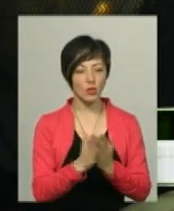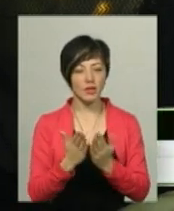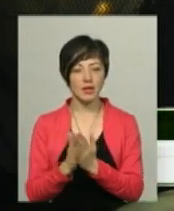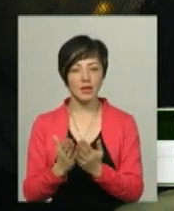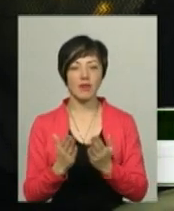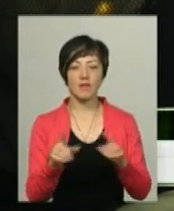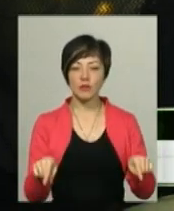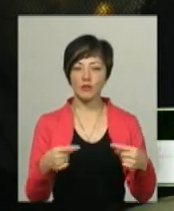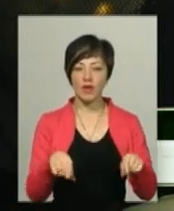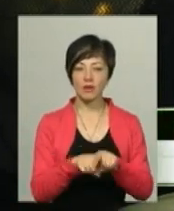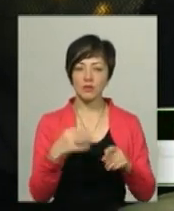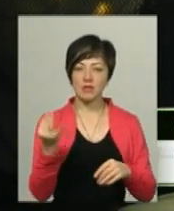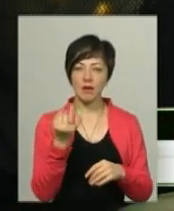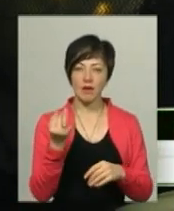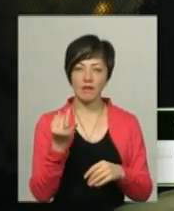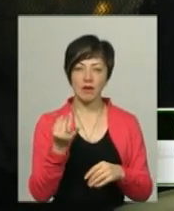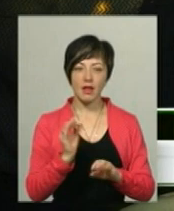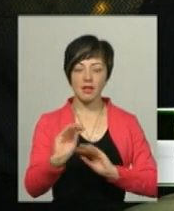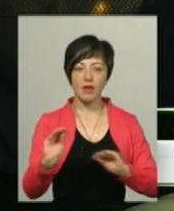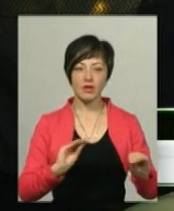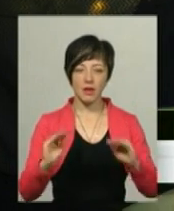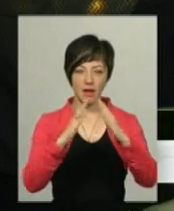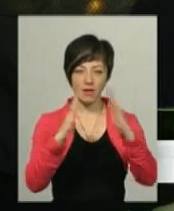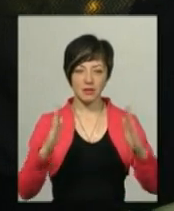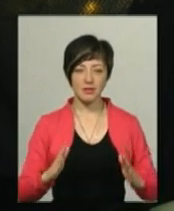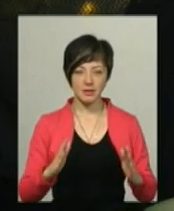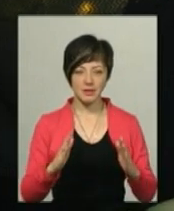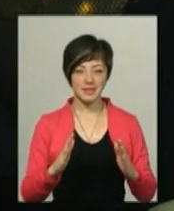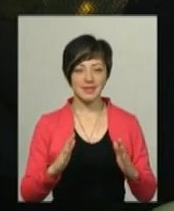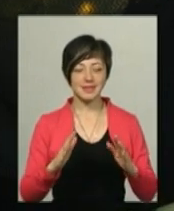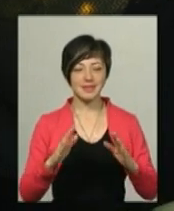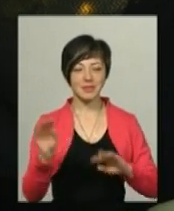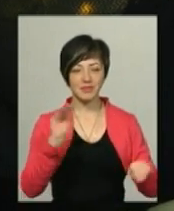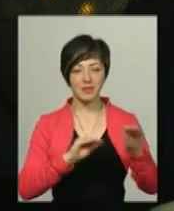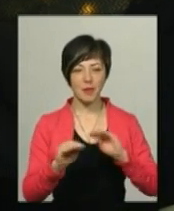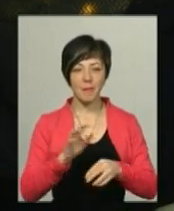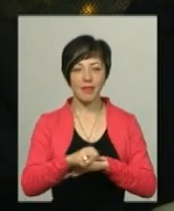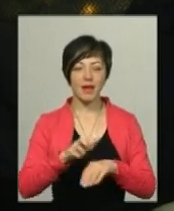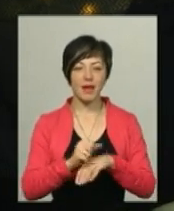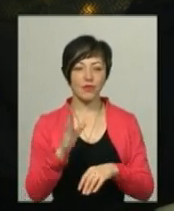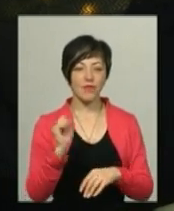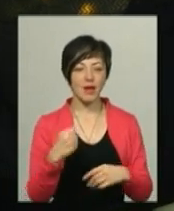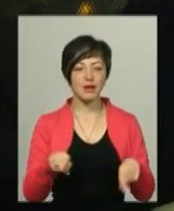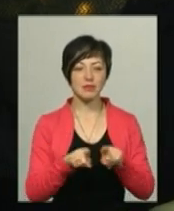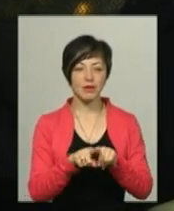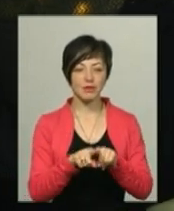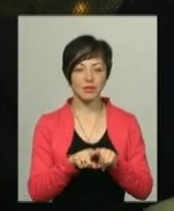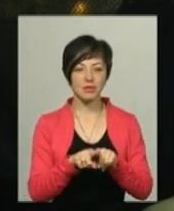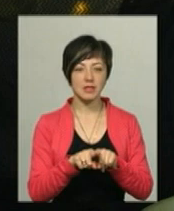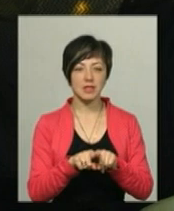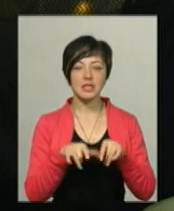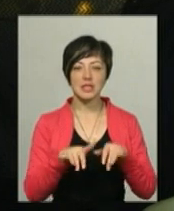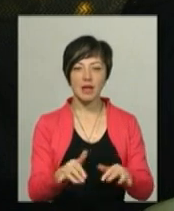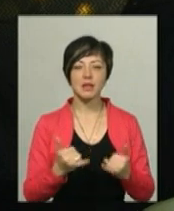ми влаштували таку цікаву інтерпретацію – це халабуда і мандаринова. Також це захід